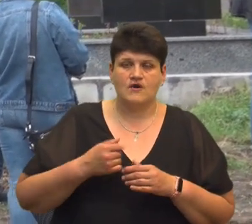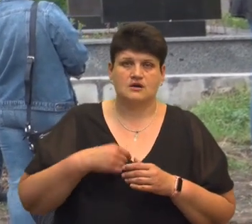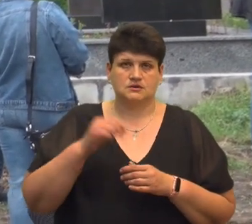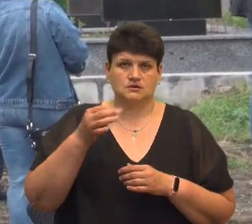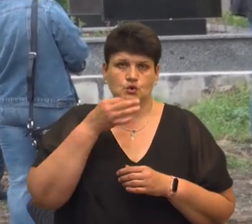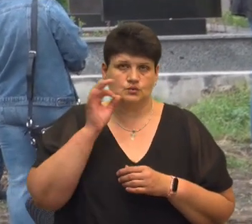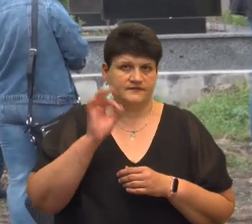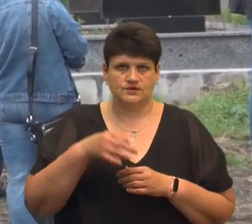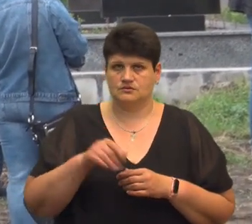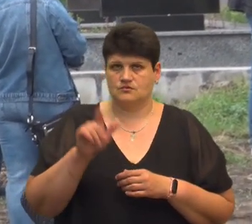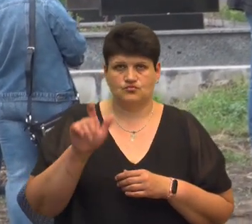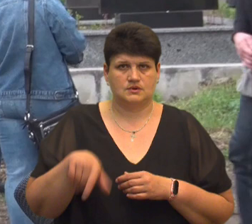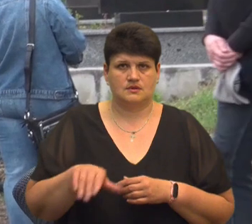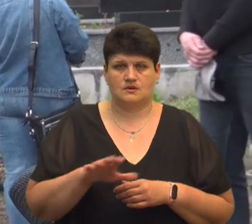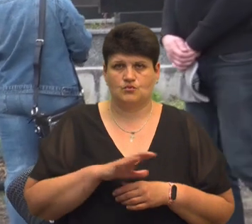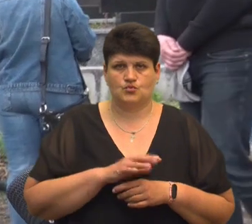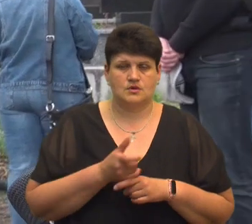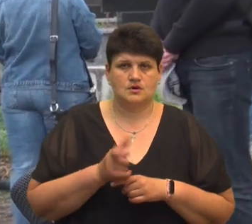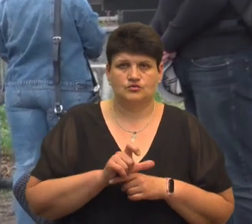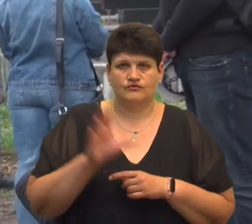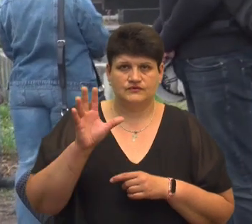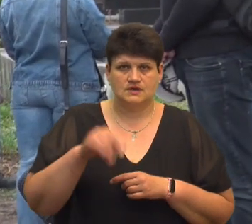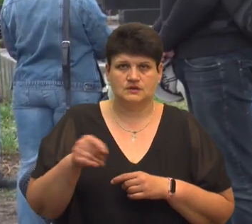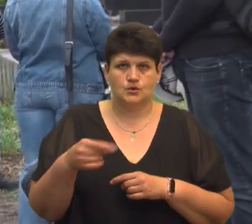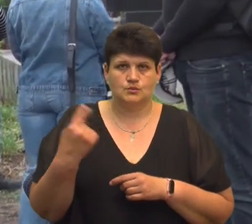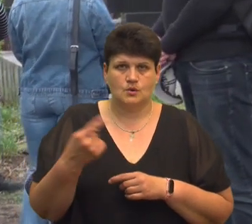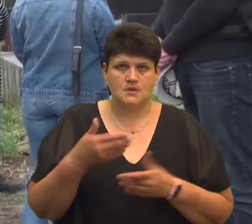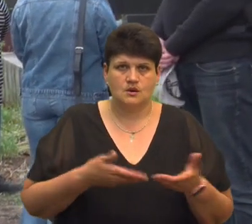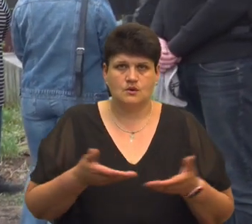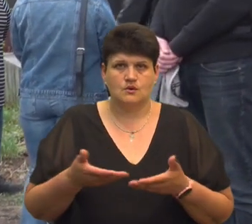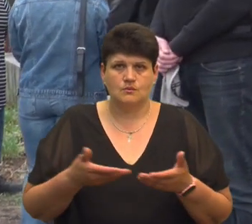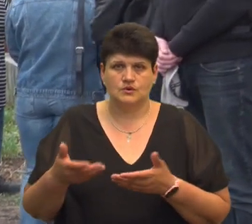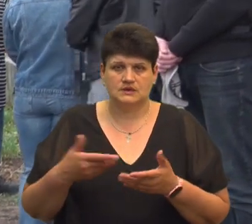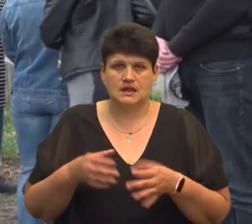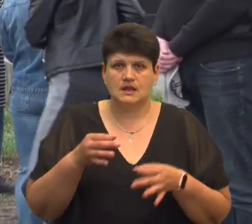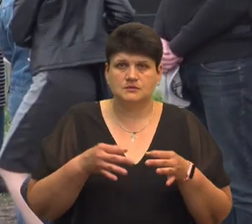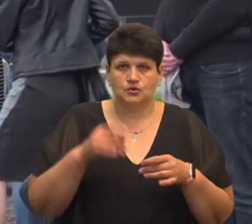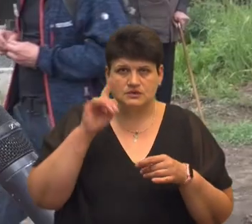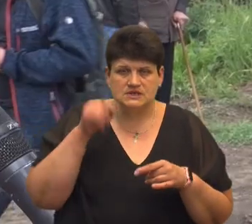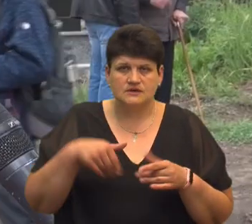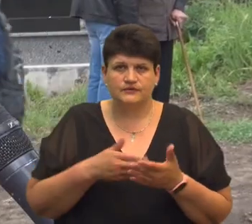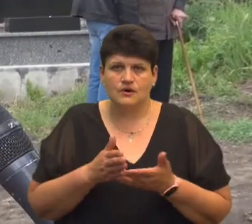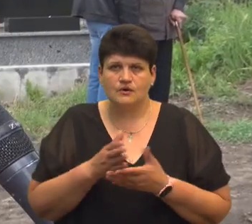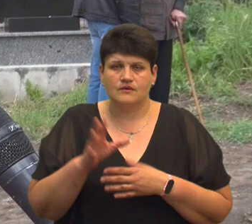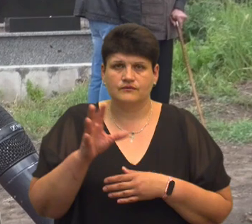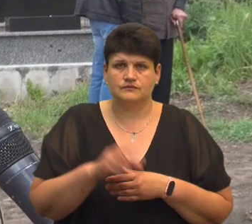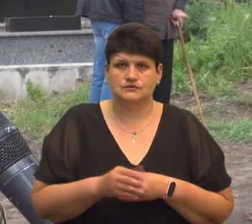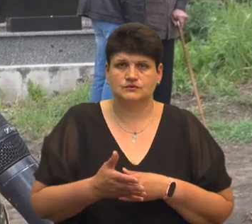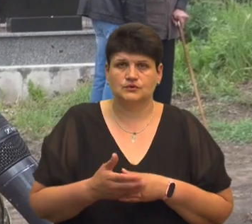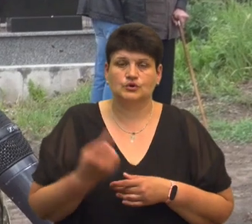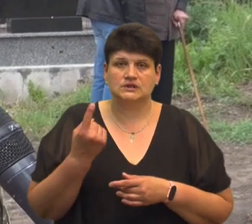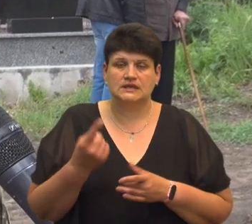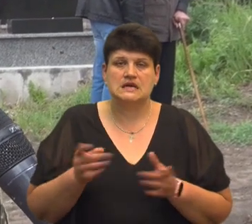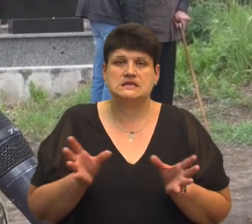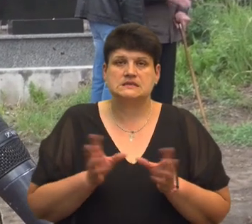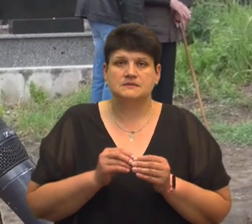була. Весь Тернопільський область обходила, природознавство, географія, все-все-все. У нас одна була спільна мрія, у нас